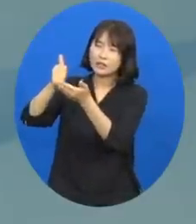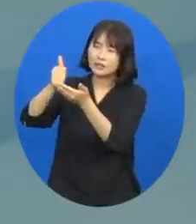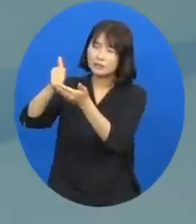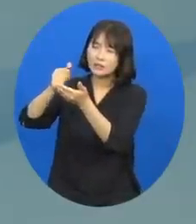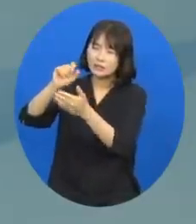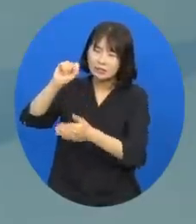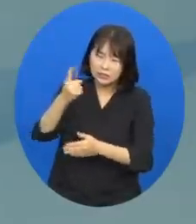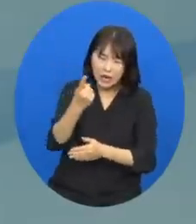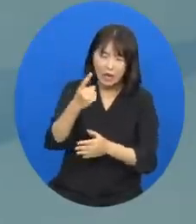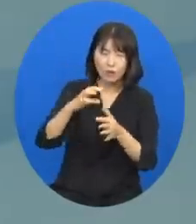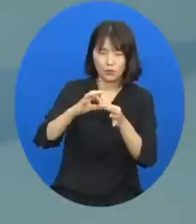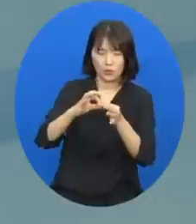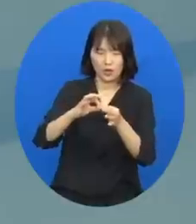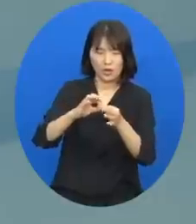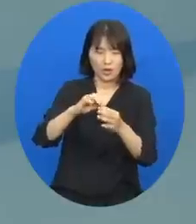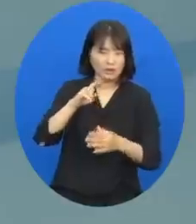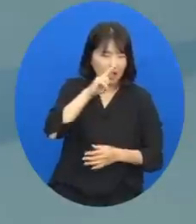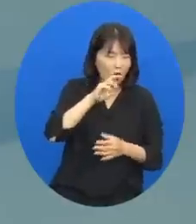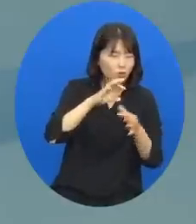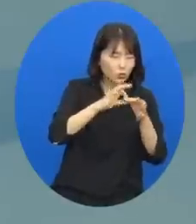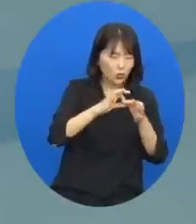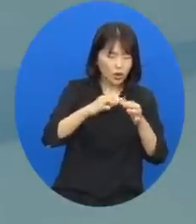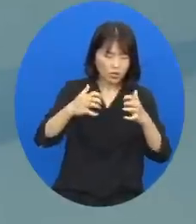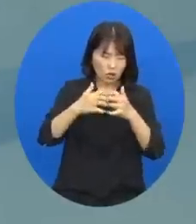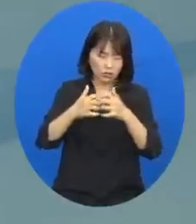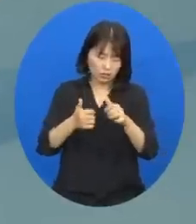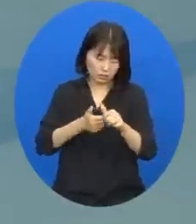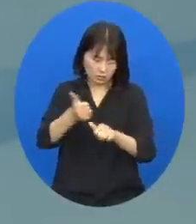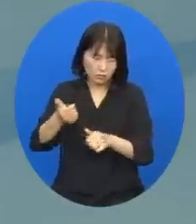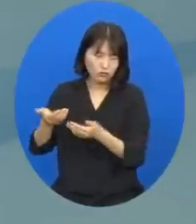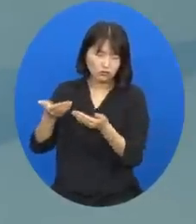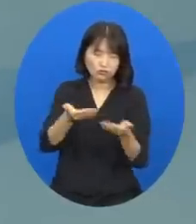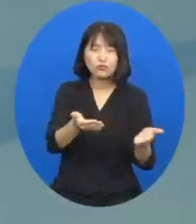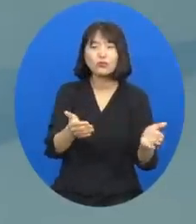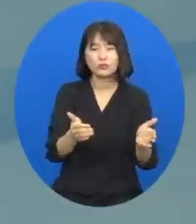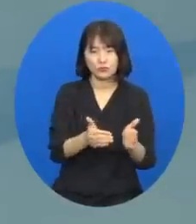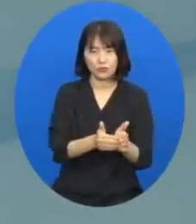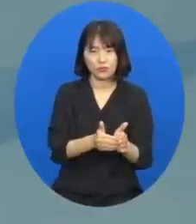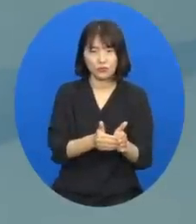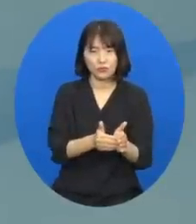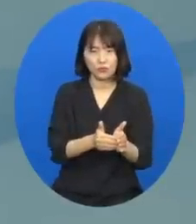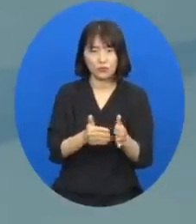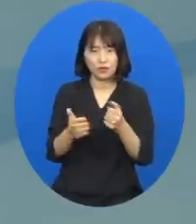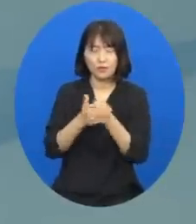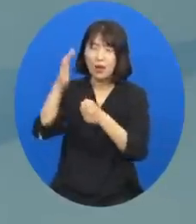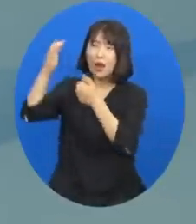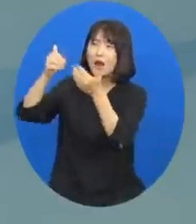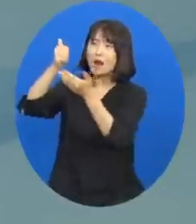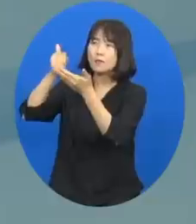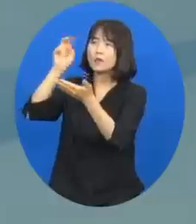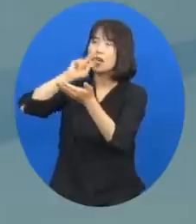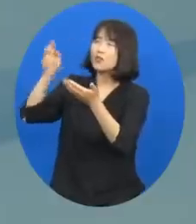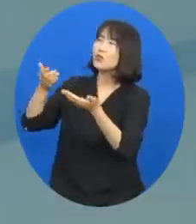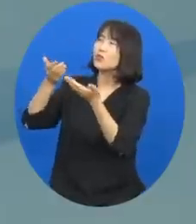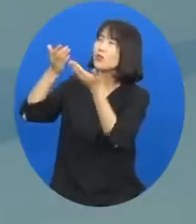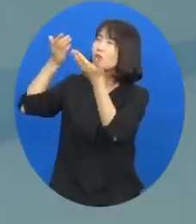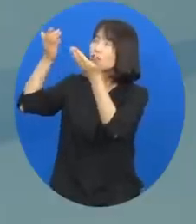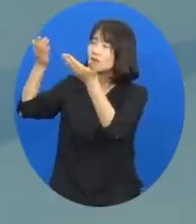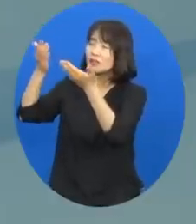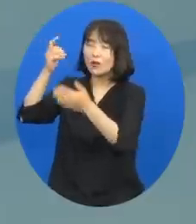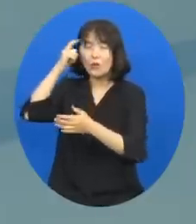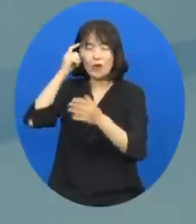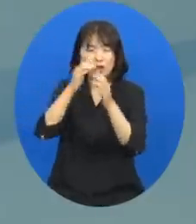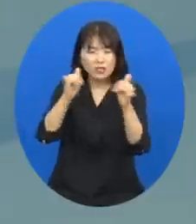4월을 통해서 전쟁을 이기기 하셨구나 마땅히 하나님께 찬송을 드릴 것을 왜 사람에게 영광을